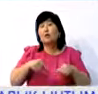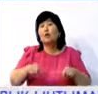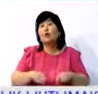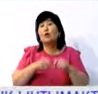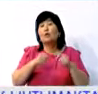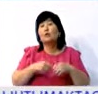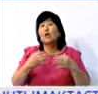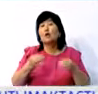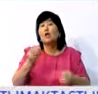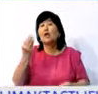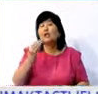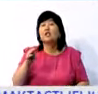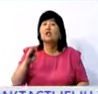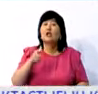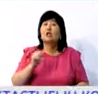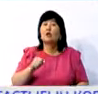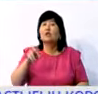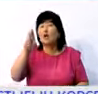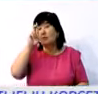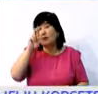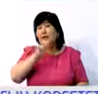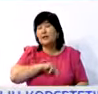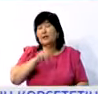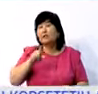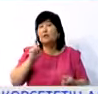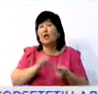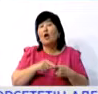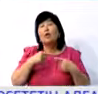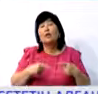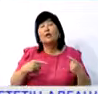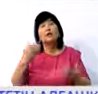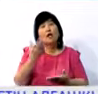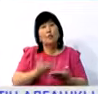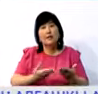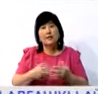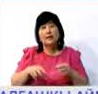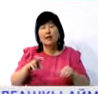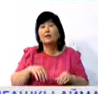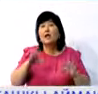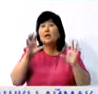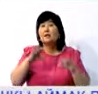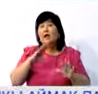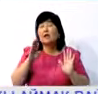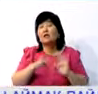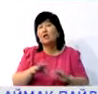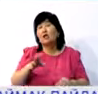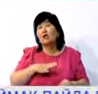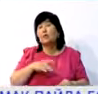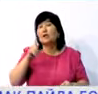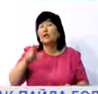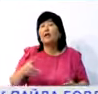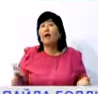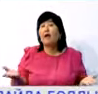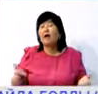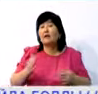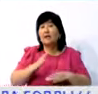бұзушылықтарға жол берген жүйелік және жаңа құрғандық мемлекеттік қызметшілерге қатысты бірқатар мәселелер қаралды. Заң шеңберінен шыққан шенеуніктерге қандай